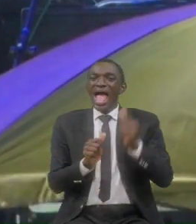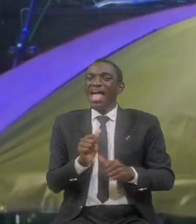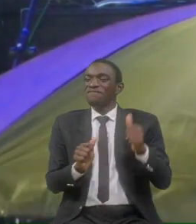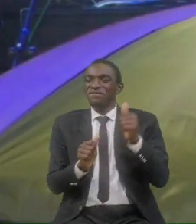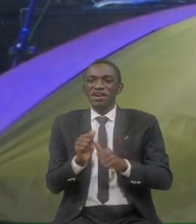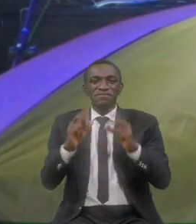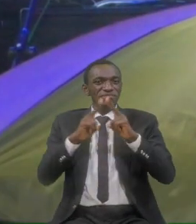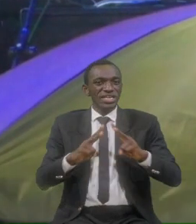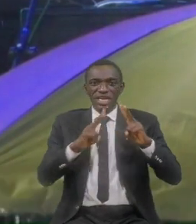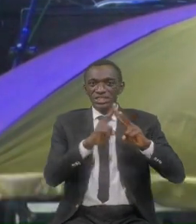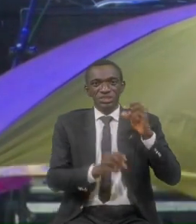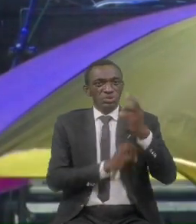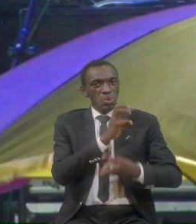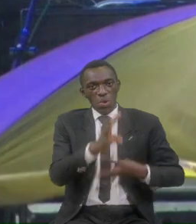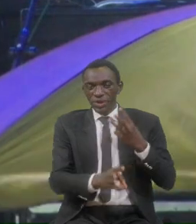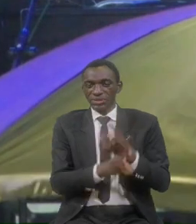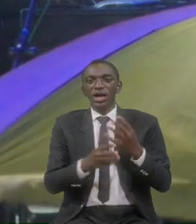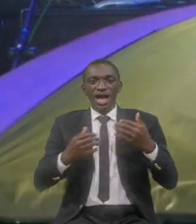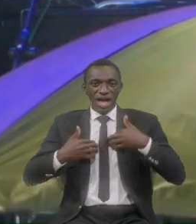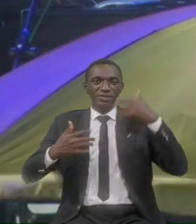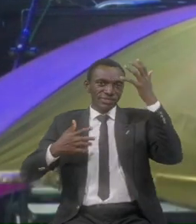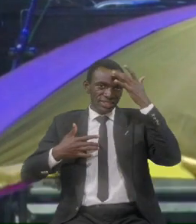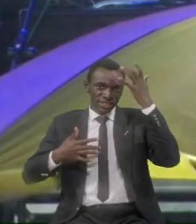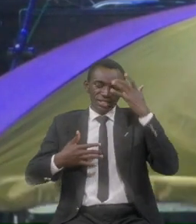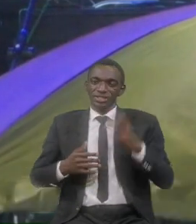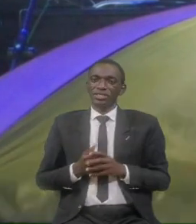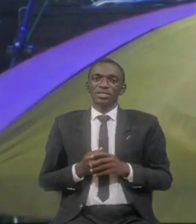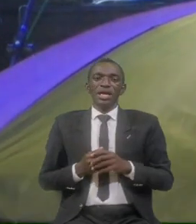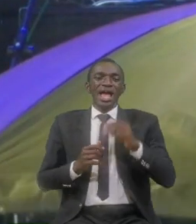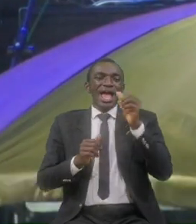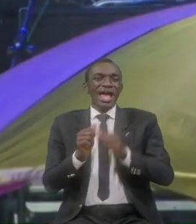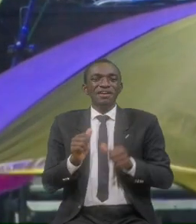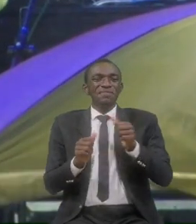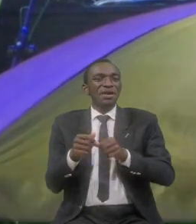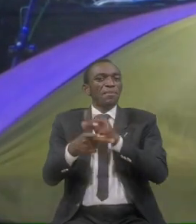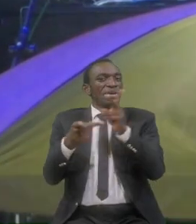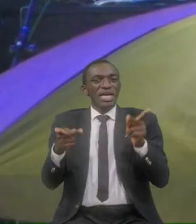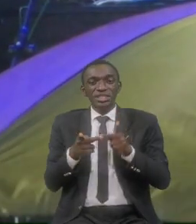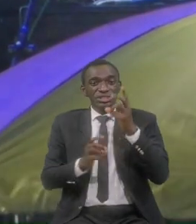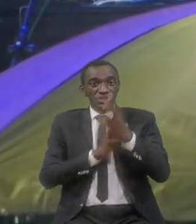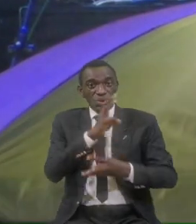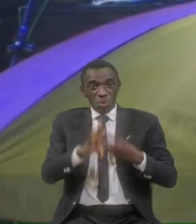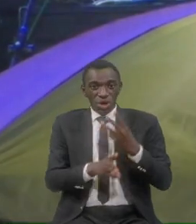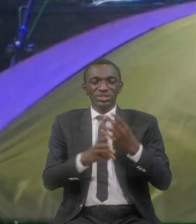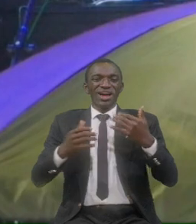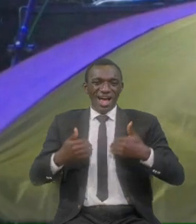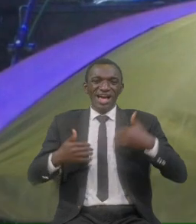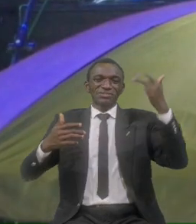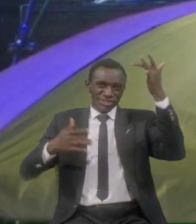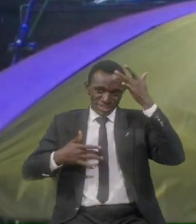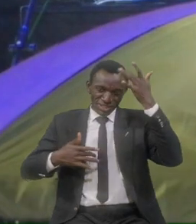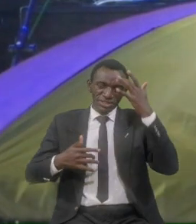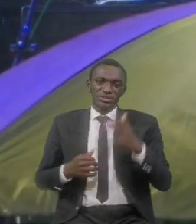sa matag dapit sa tibuok kalibutan. Sickness in every province of the world. Naang kaning sakit sa matag probinsya sa tibuok kalibutan. Sickness in